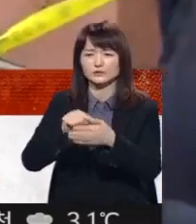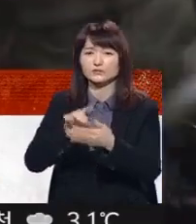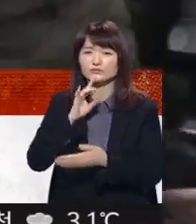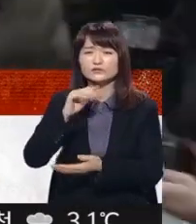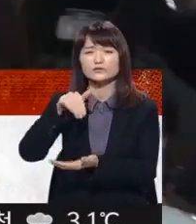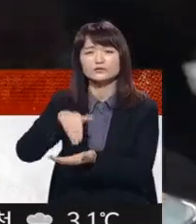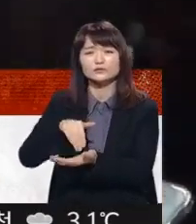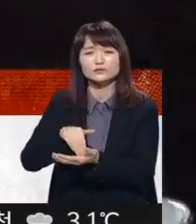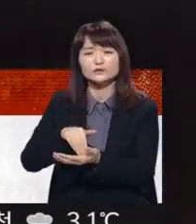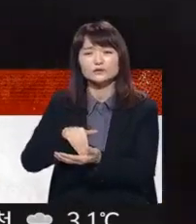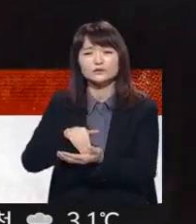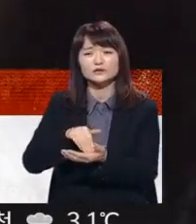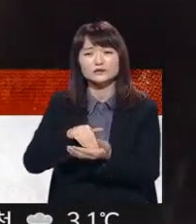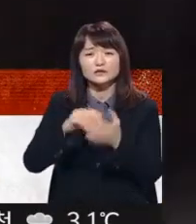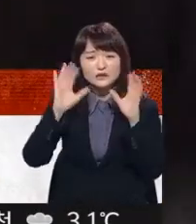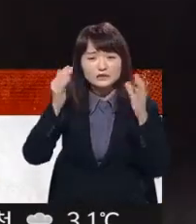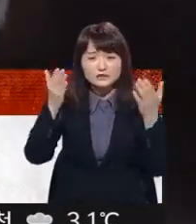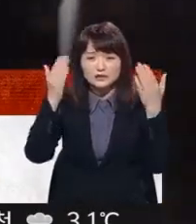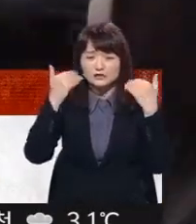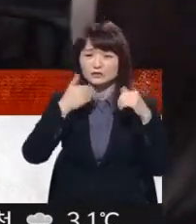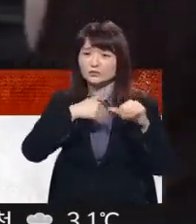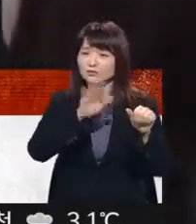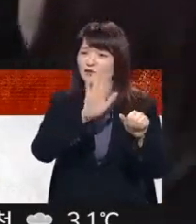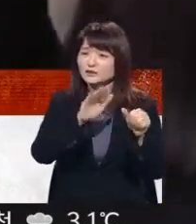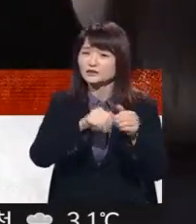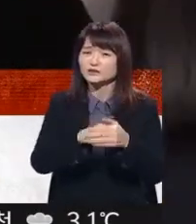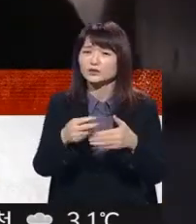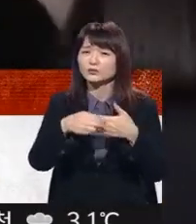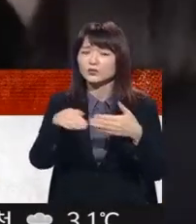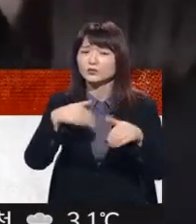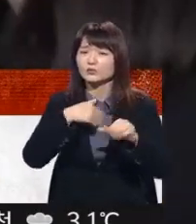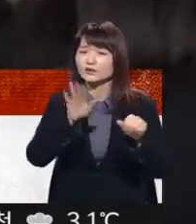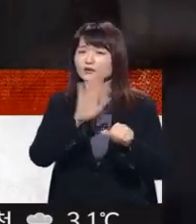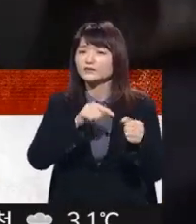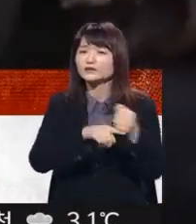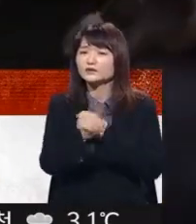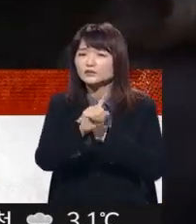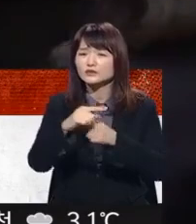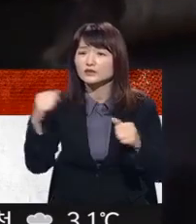아이를 학교와 병원에 보내지 않은 이유는 뭔가요? 학대는 어떻게 했습니까?